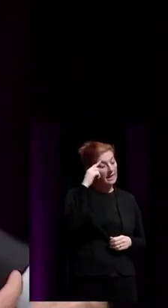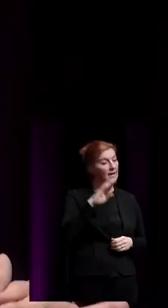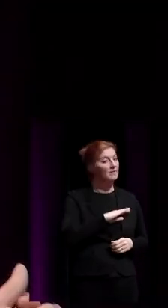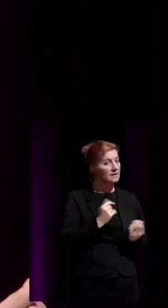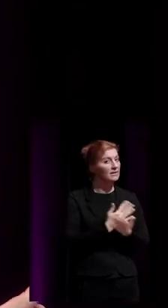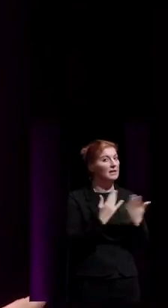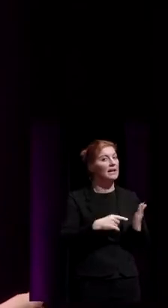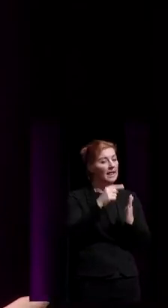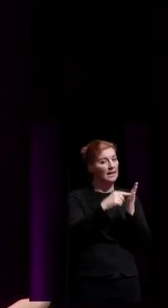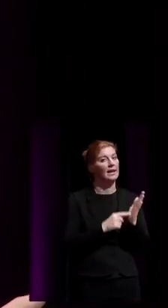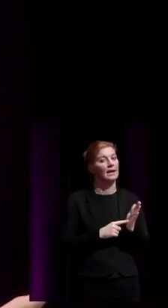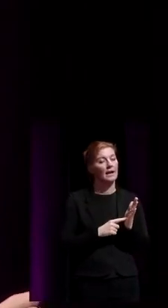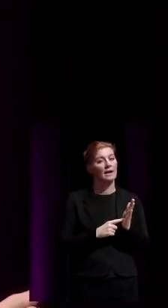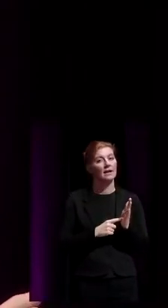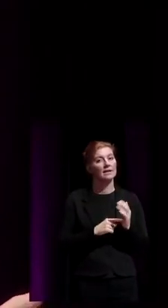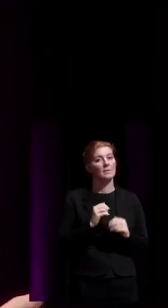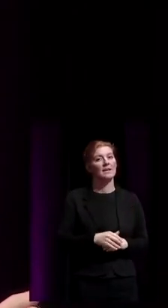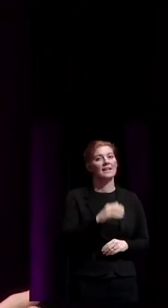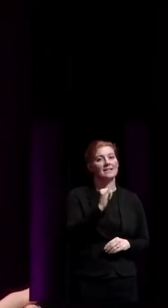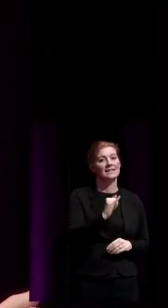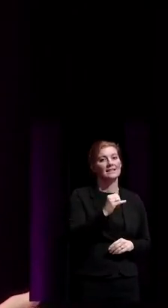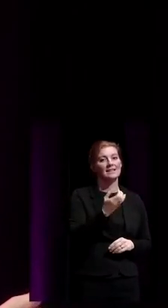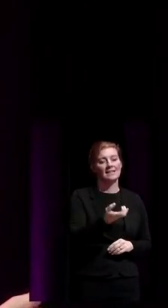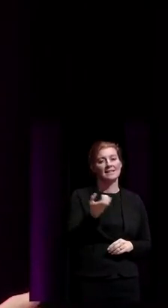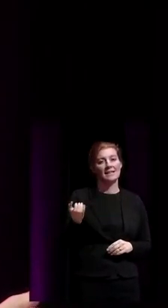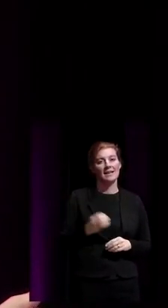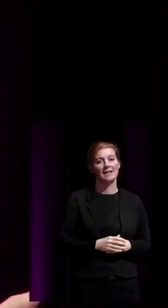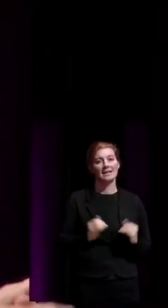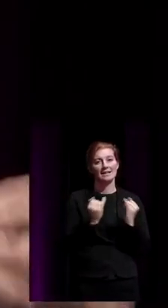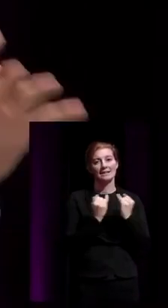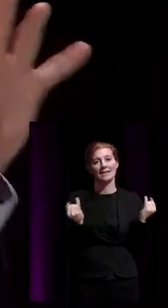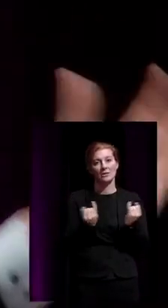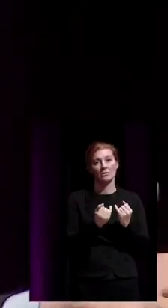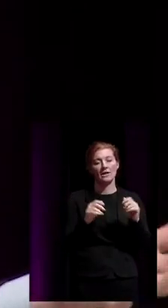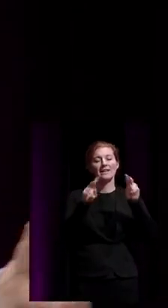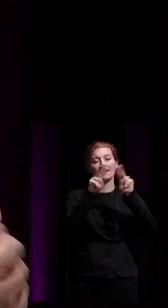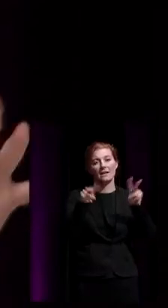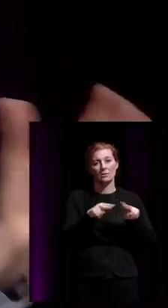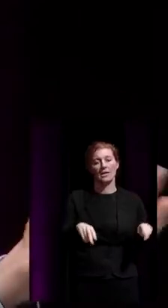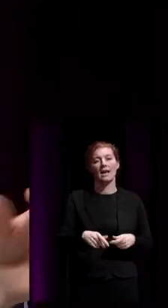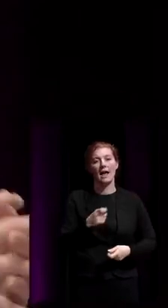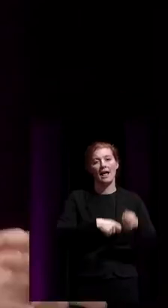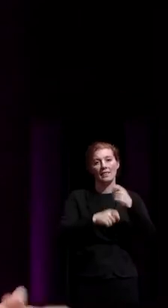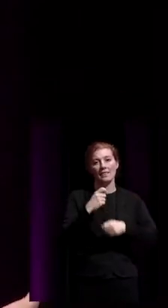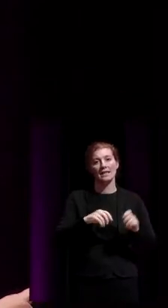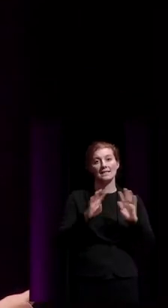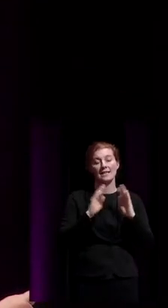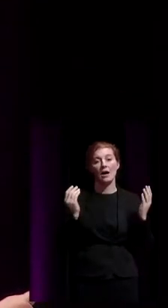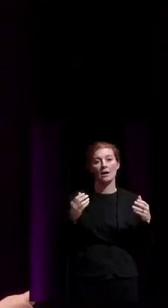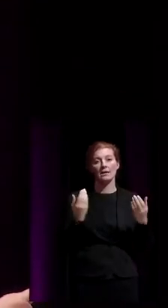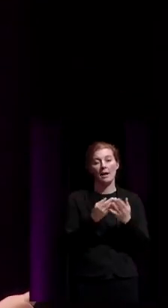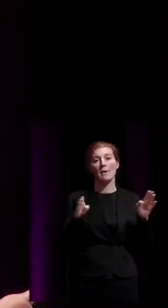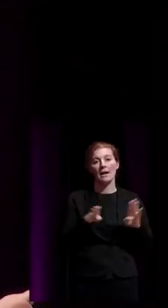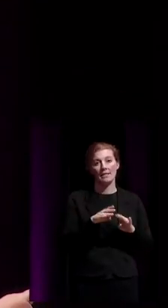regelverk, till exempel ICC, som alltså internationella handelskammaren, som är en sorts yttre skal för all marknadsföring. Där